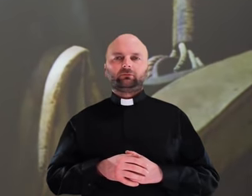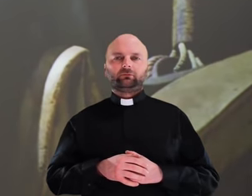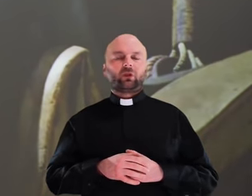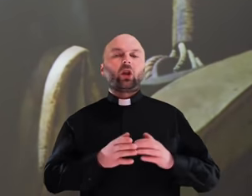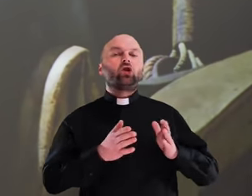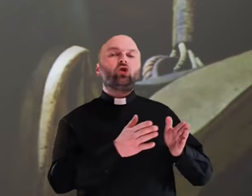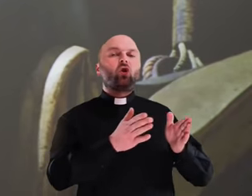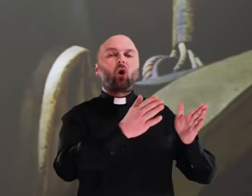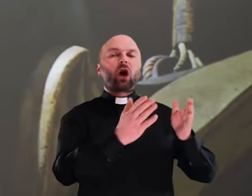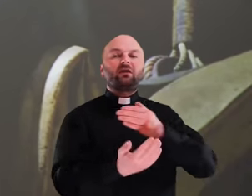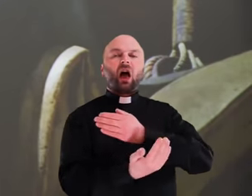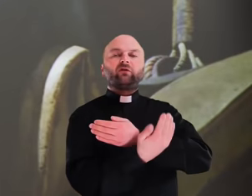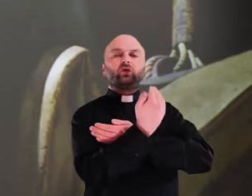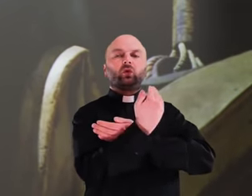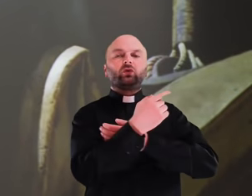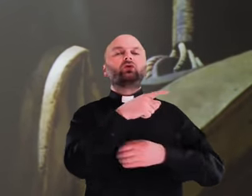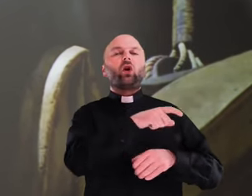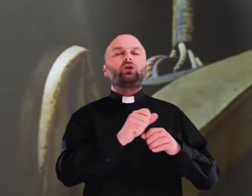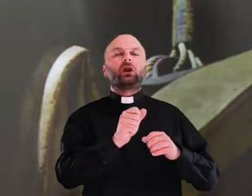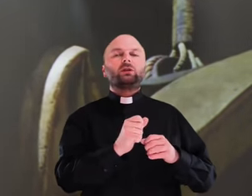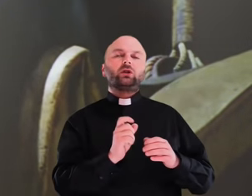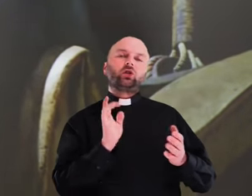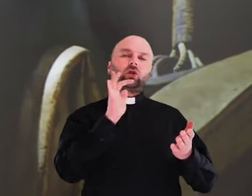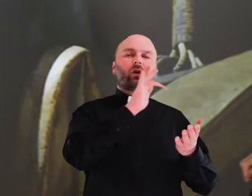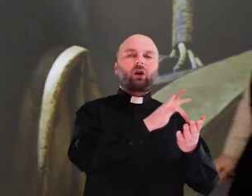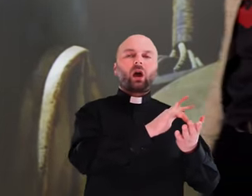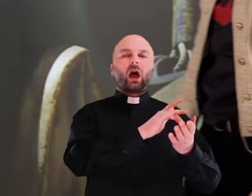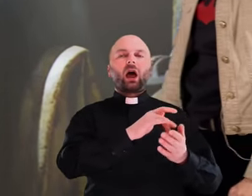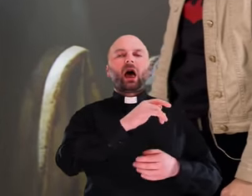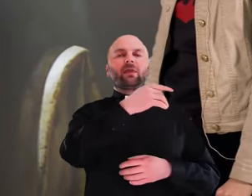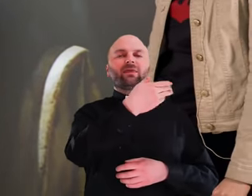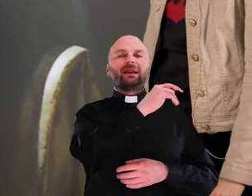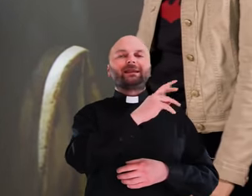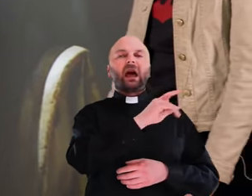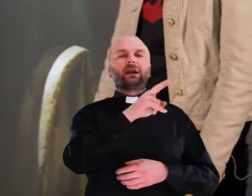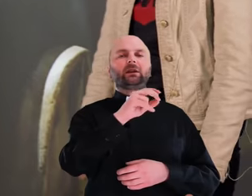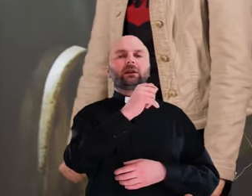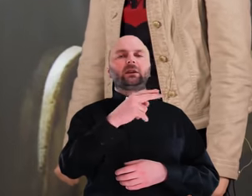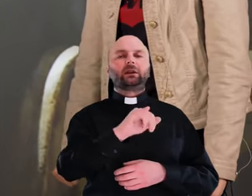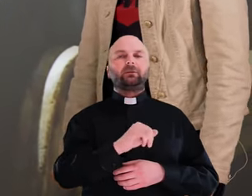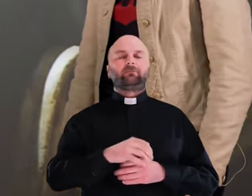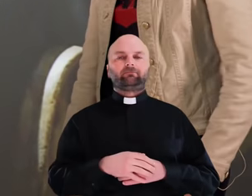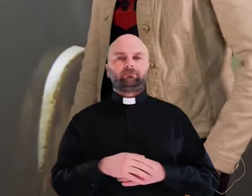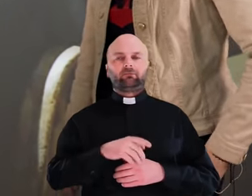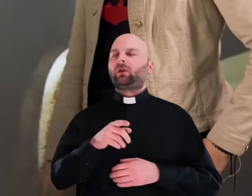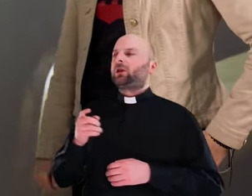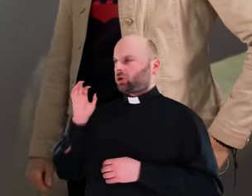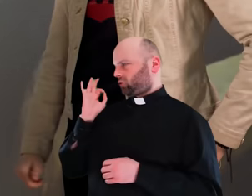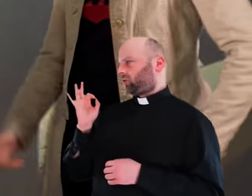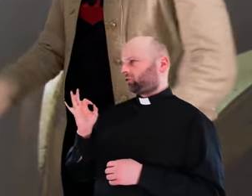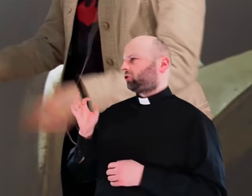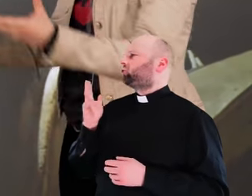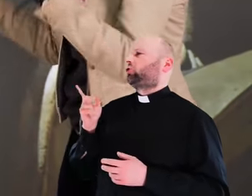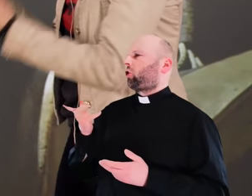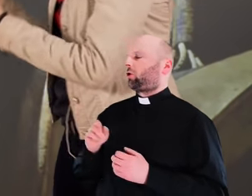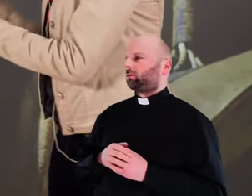Droga na wschód to droga do krainy Aslana. On tutaj jest najważniejszy. I Aslana, czyli kogo?